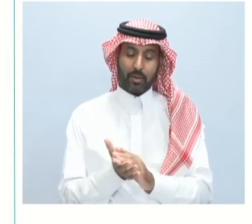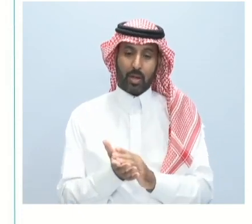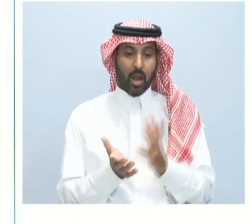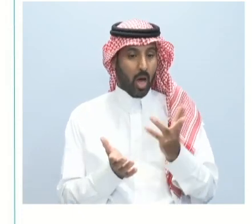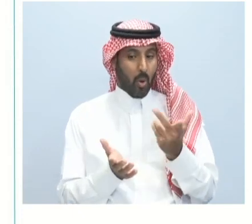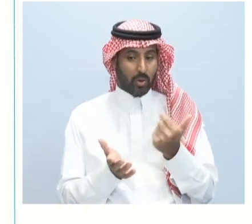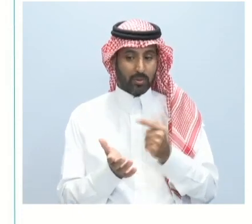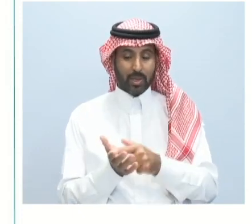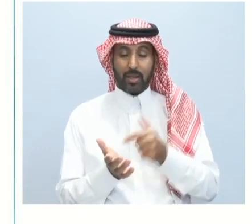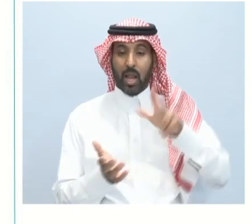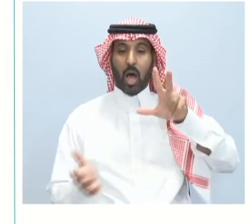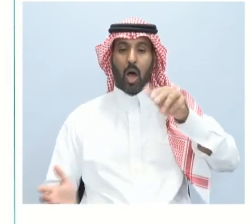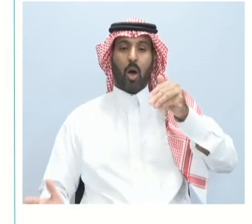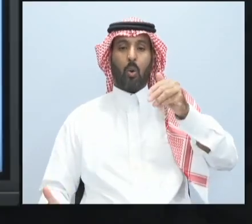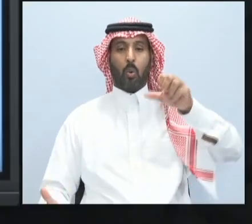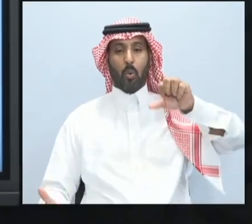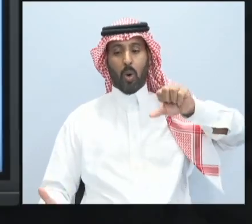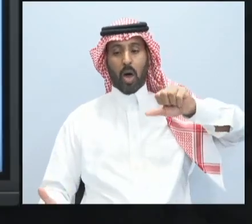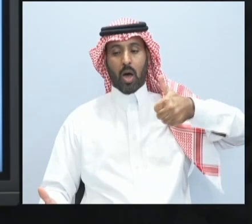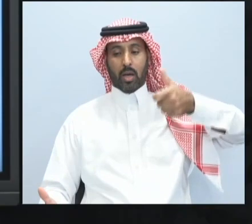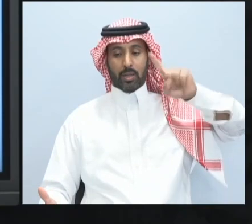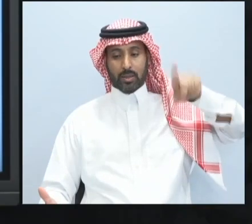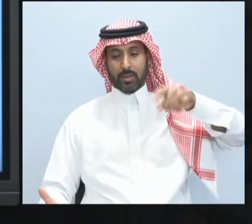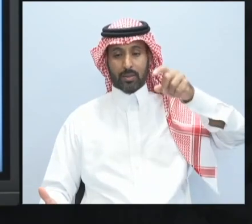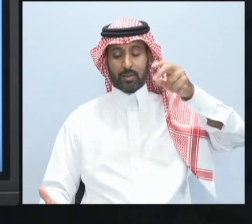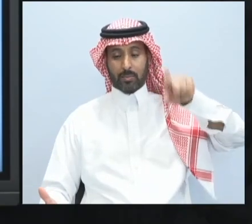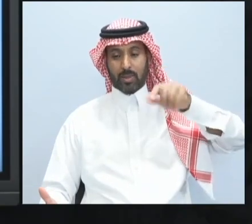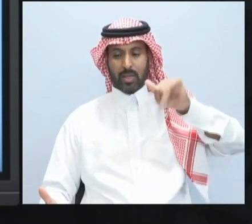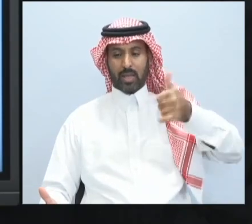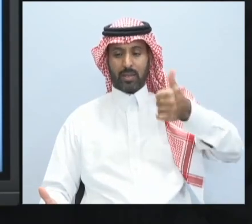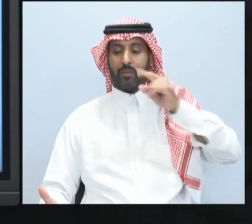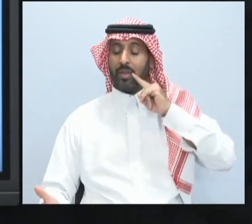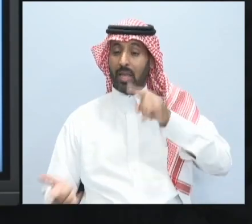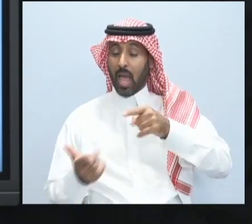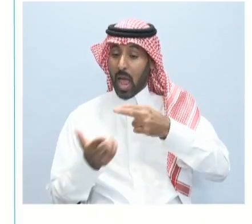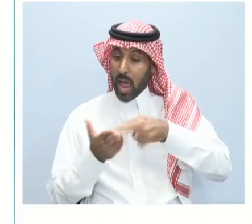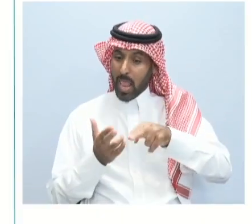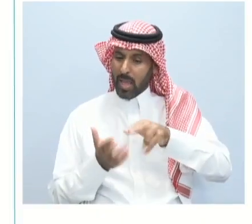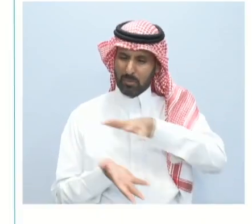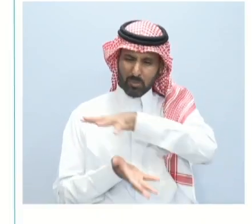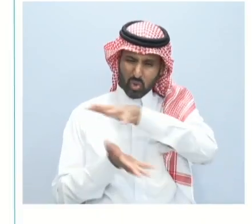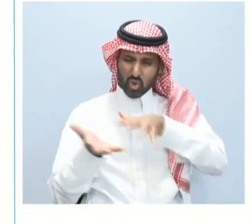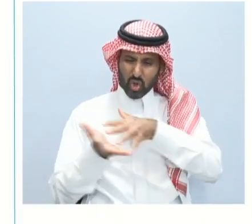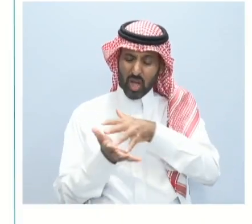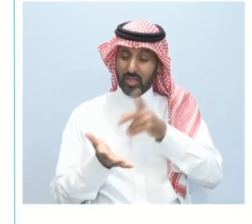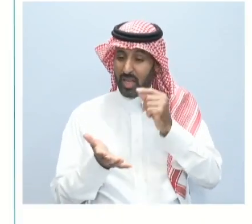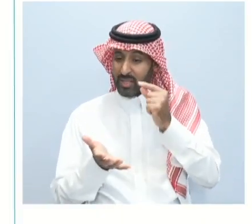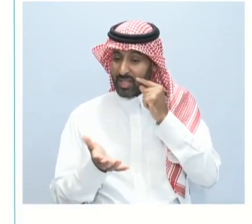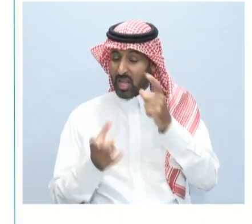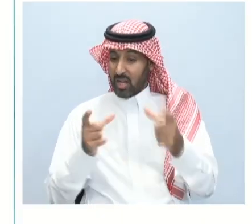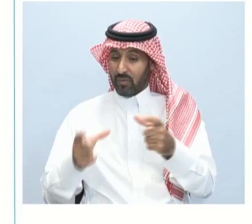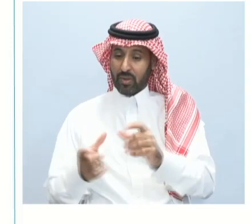باستخدام هاتين الخوارزميين في حل مشكله تحسين الفريق نتذكر مع بعض اهم مزايا وعيوب